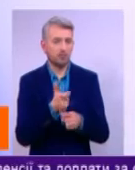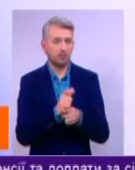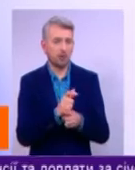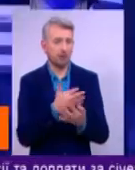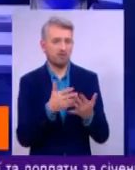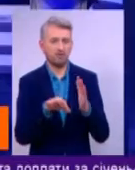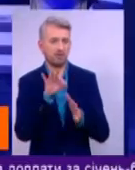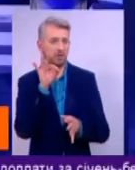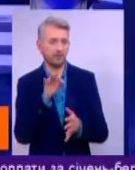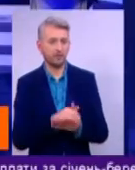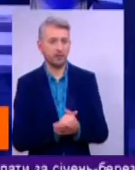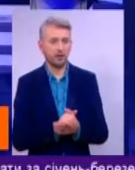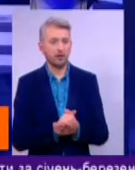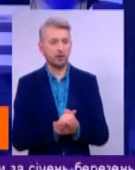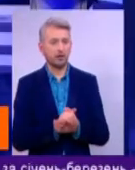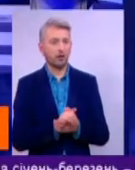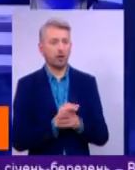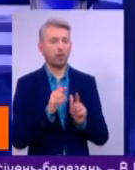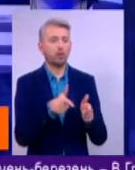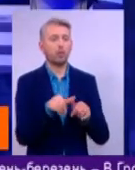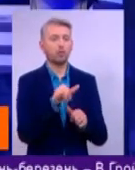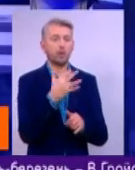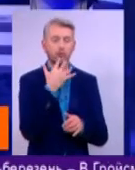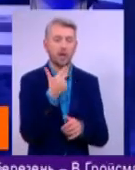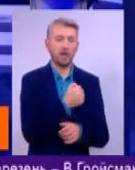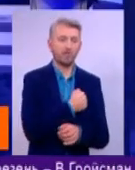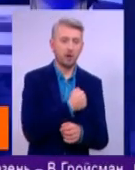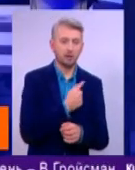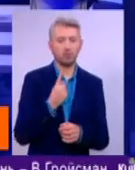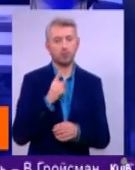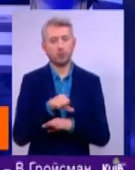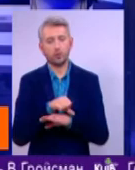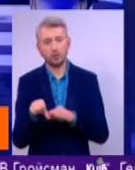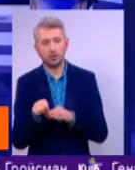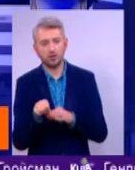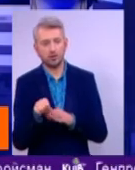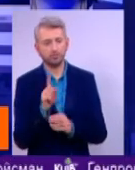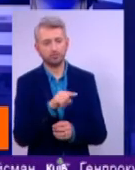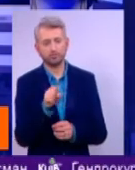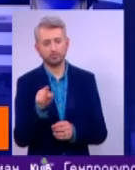вибір. Тобто піти до Національної гвардії України чи прикордонних військ України.